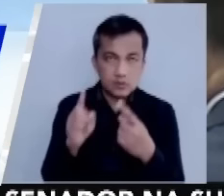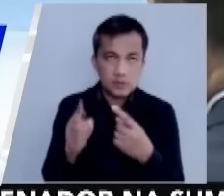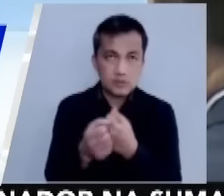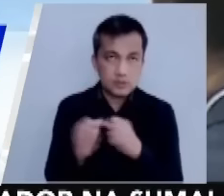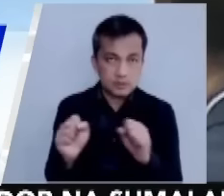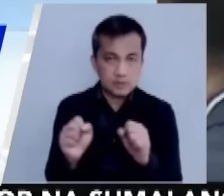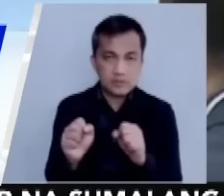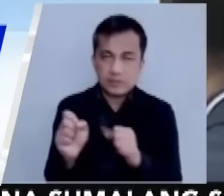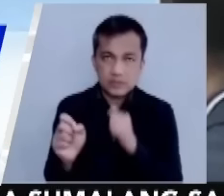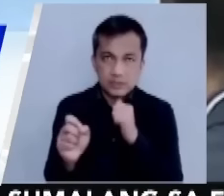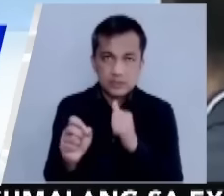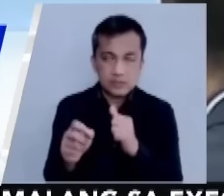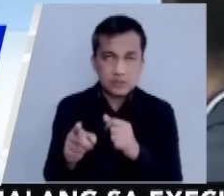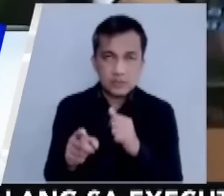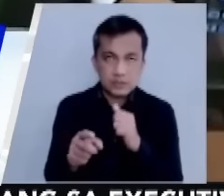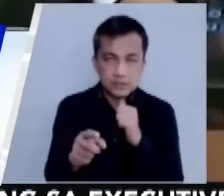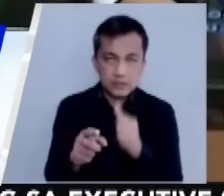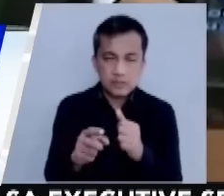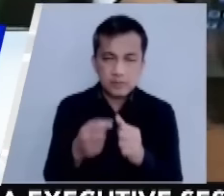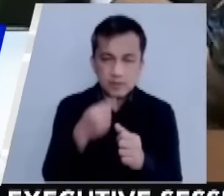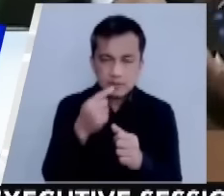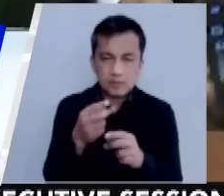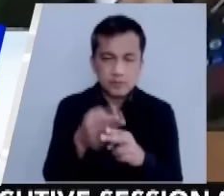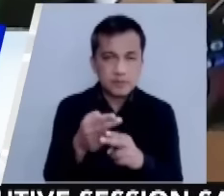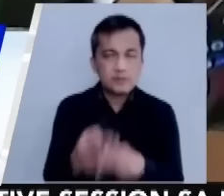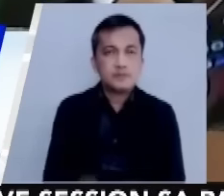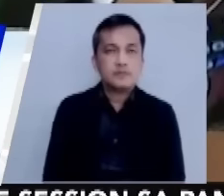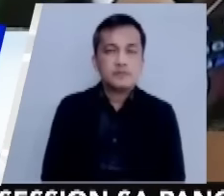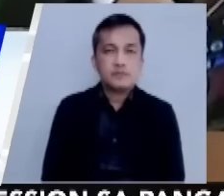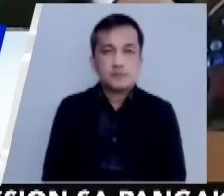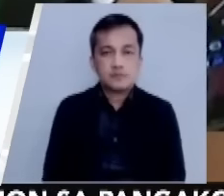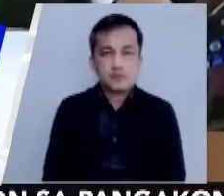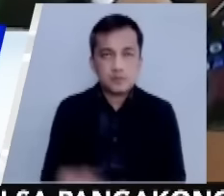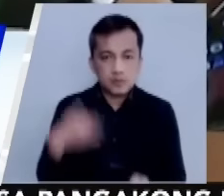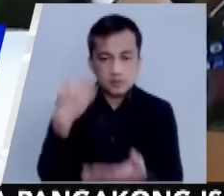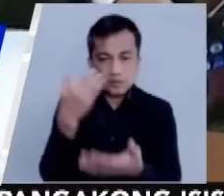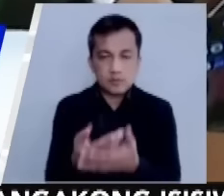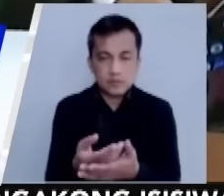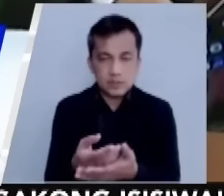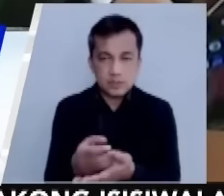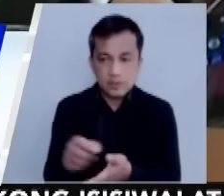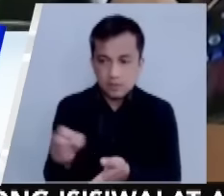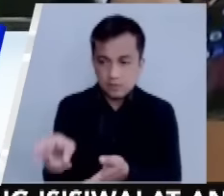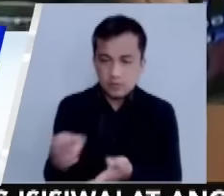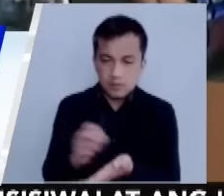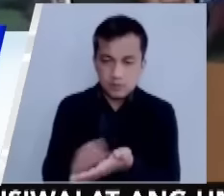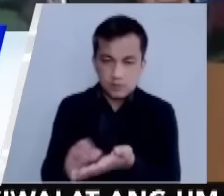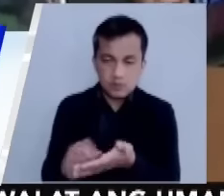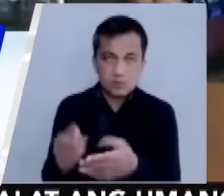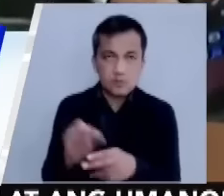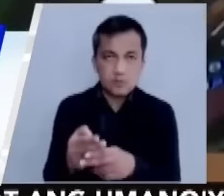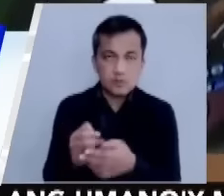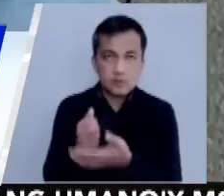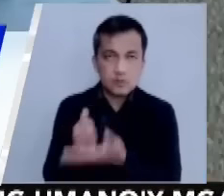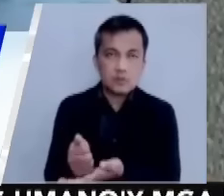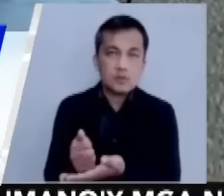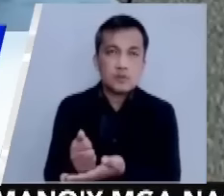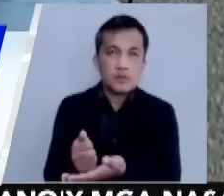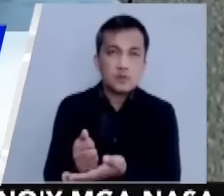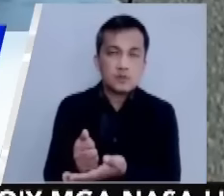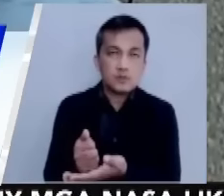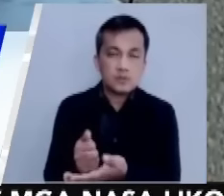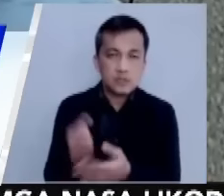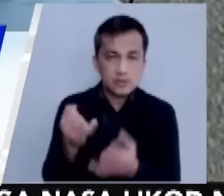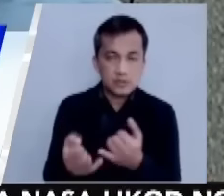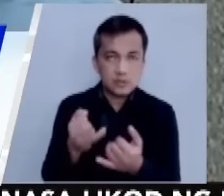lantarang nakapagbanggit ng pangalan. Dumating pa sa puntong pinasulat sa kanya ang pangalan ng tumulong sa kanya na kalaunay